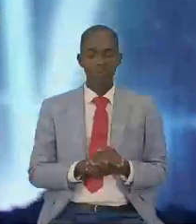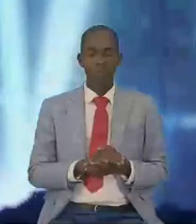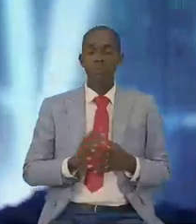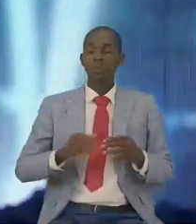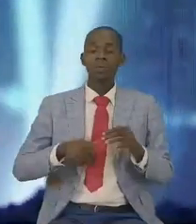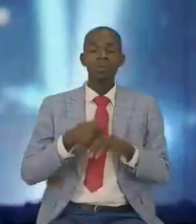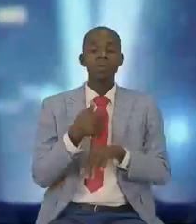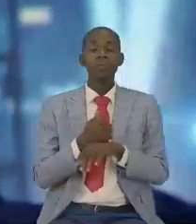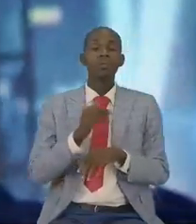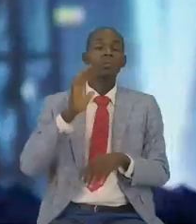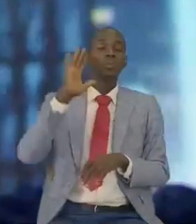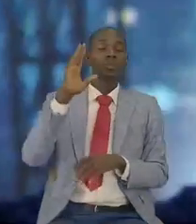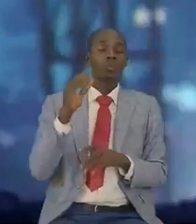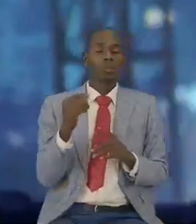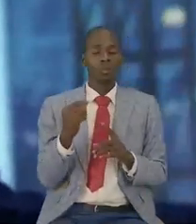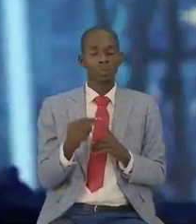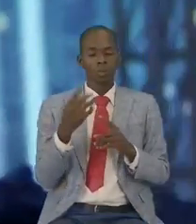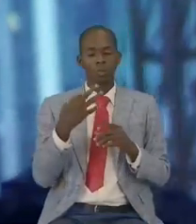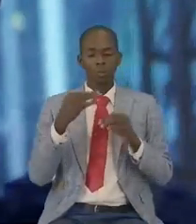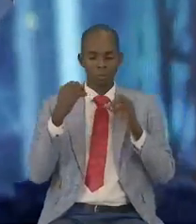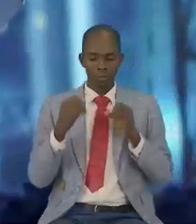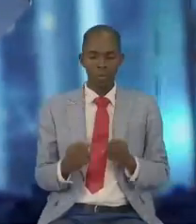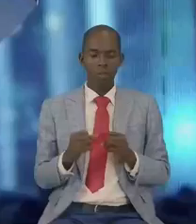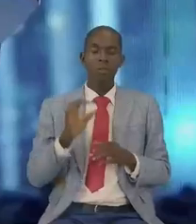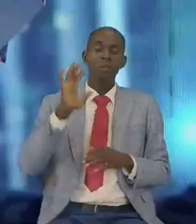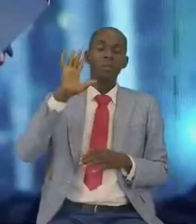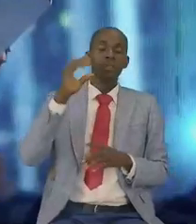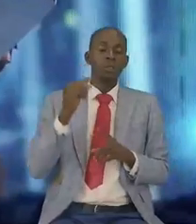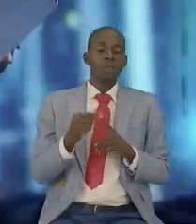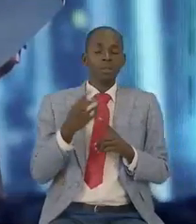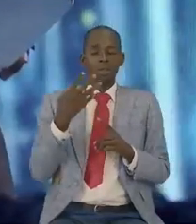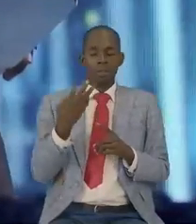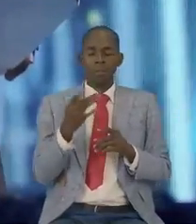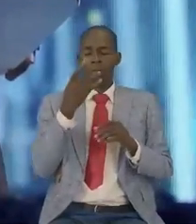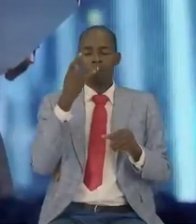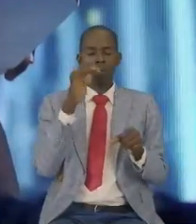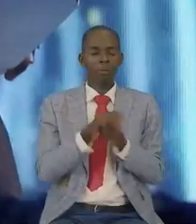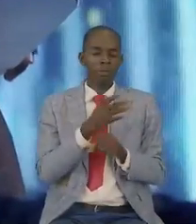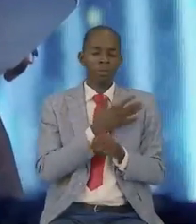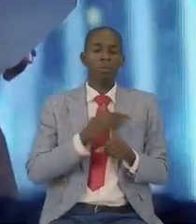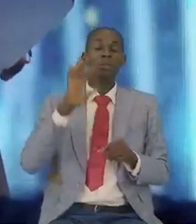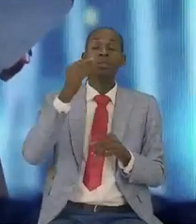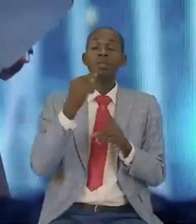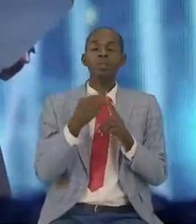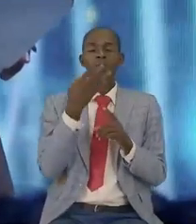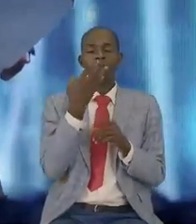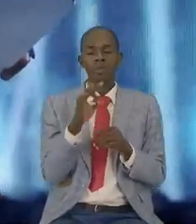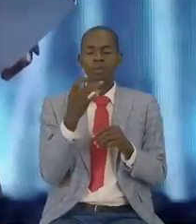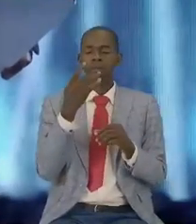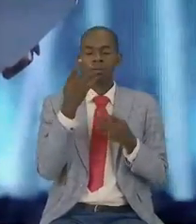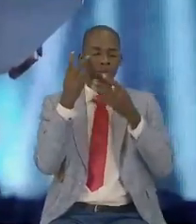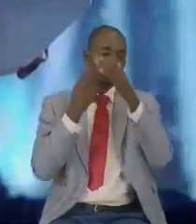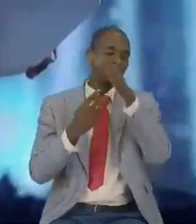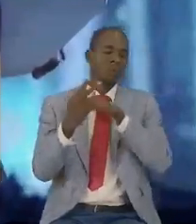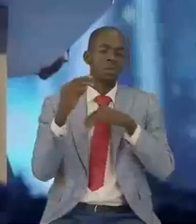Confirme ta parole de puissance, ta parole de promesse, ta parole de prophétie